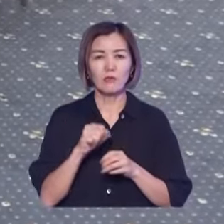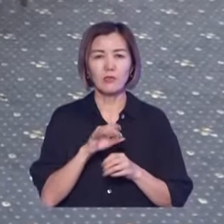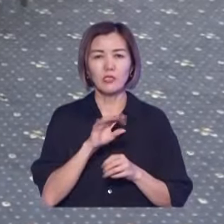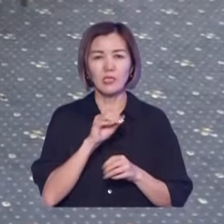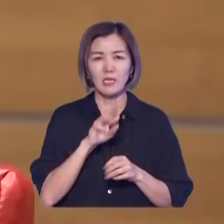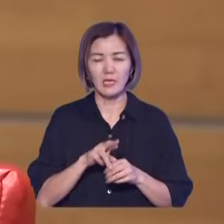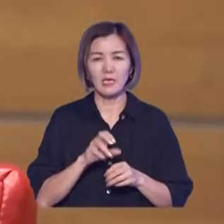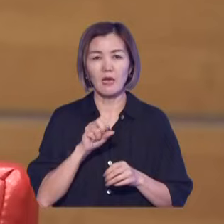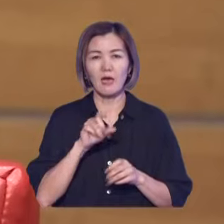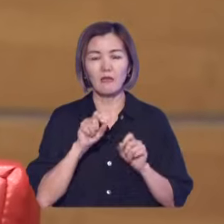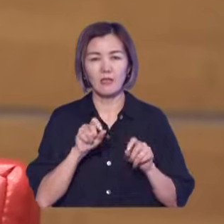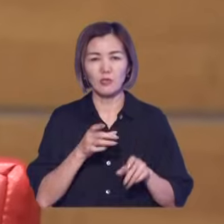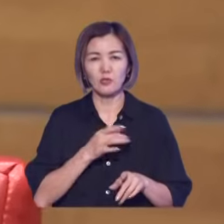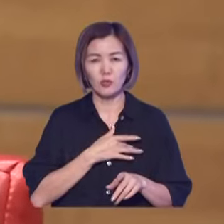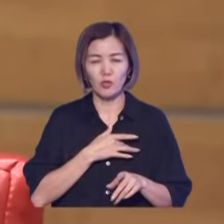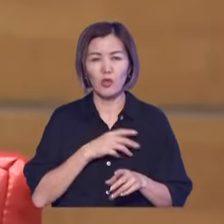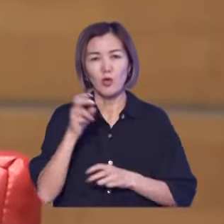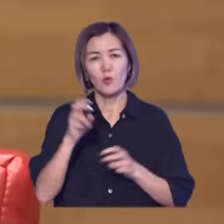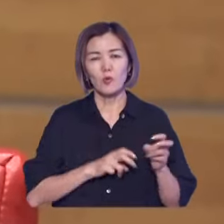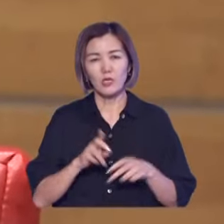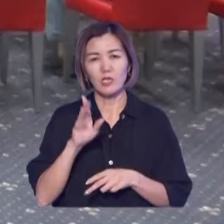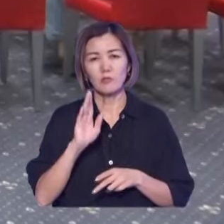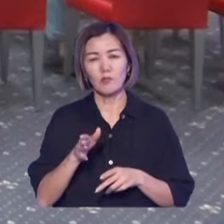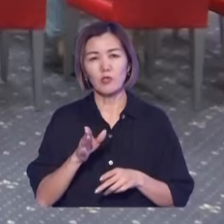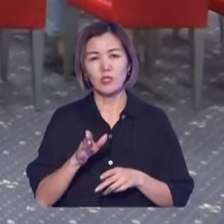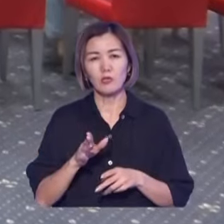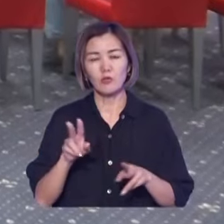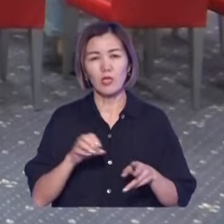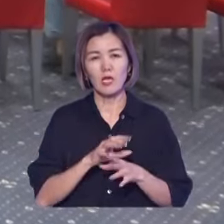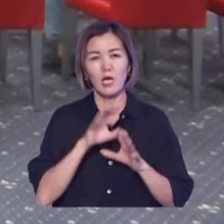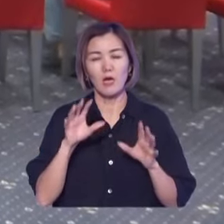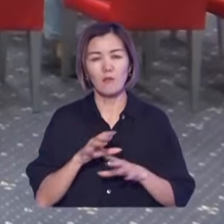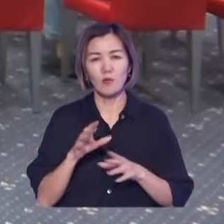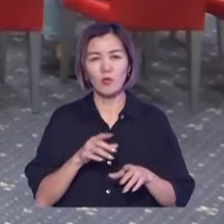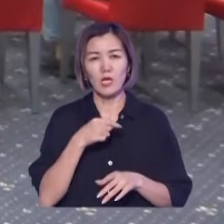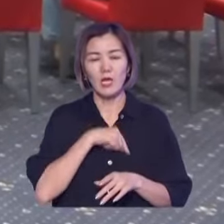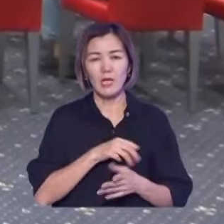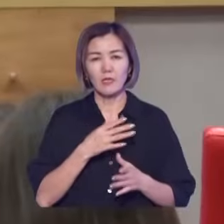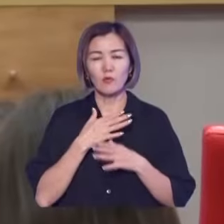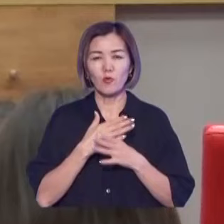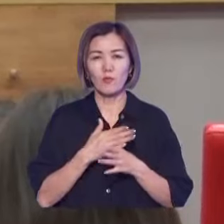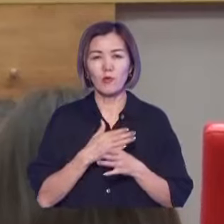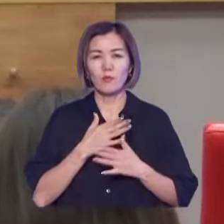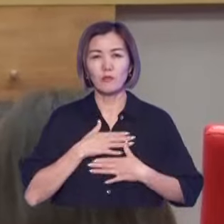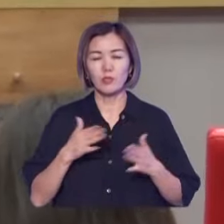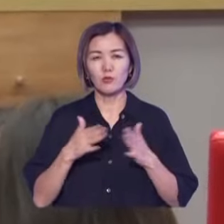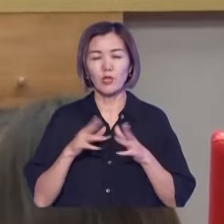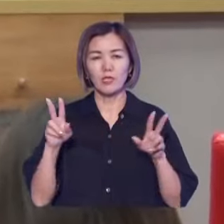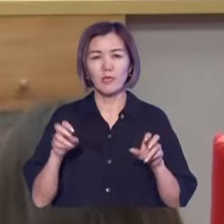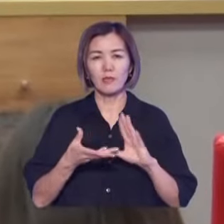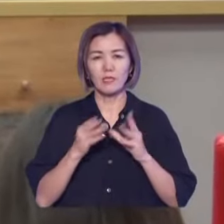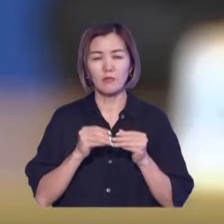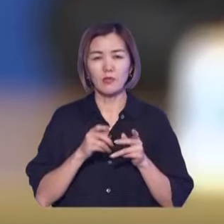жеңімпазға жанқиярлық, алтын жүрек, өнеркәсіп, болашақ туралы қамқорлық, адамгершілік, көмек қолы, біздің үй атты номинациялар